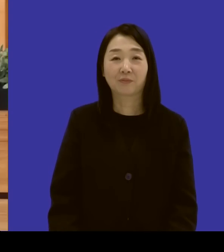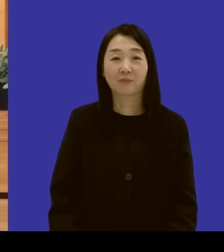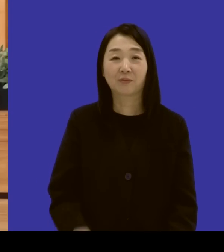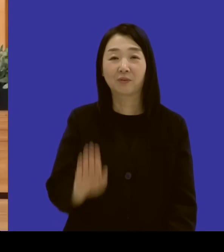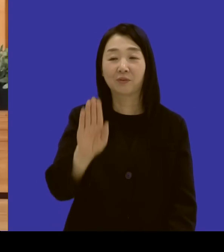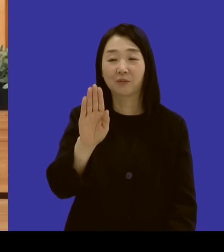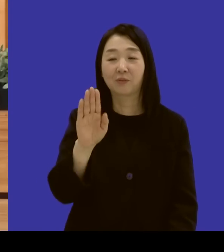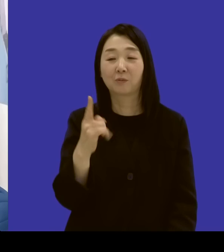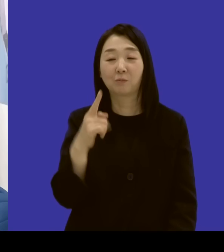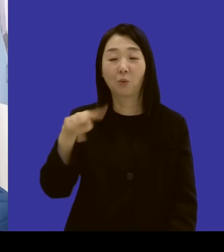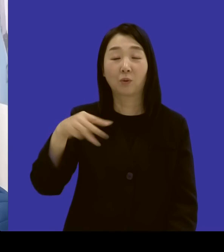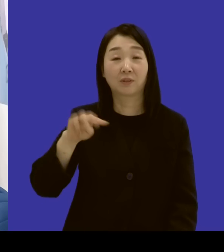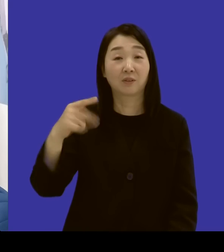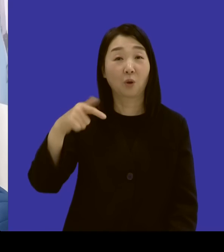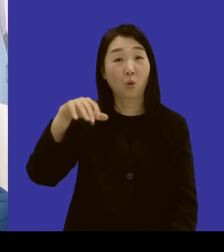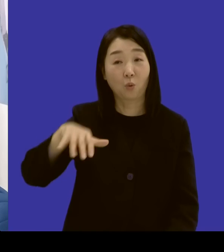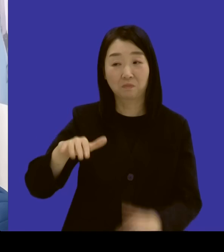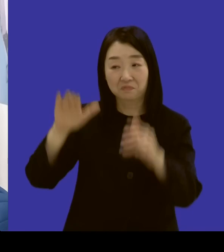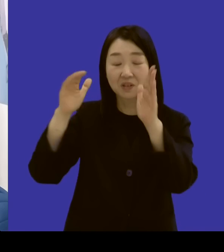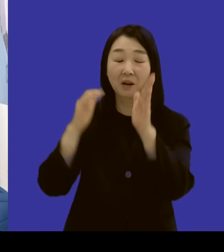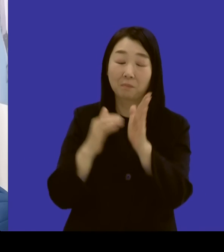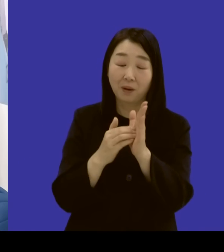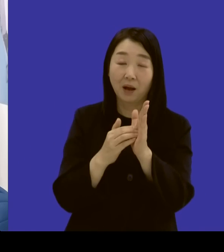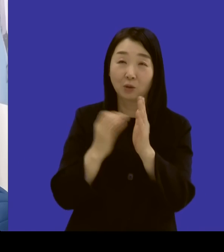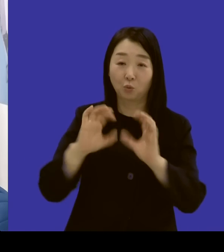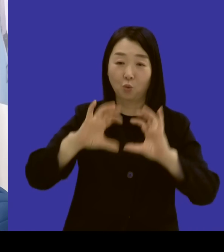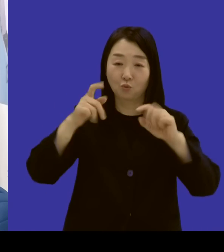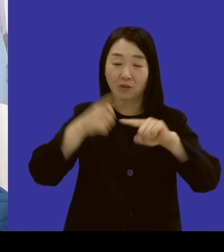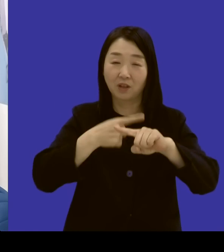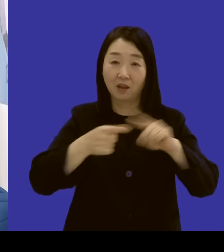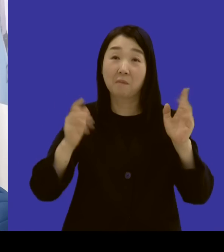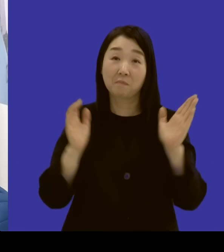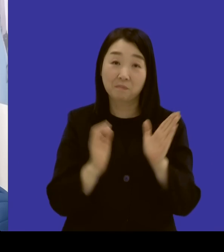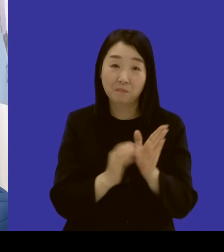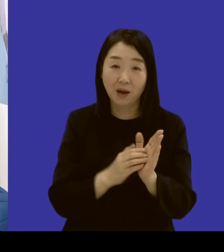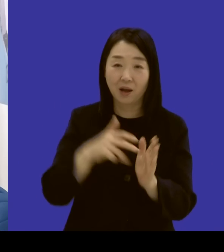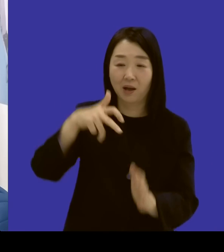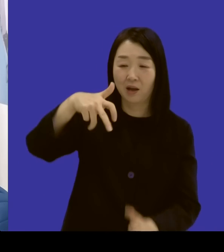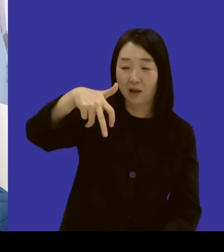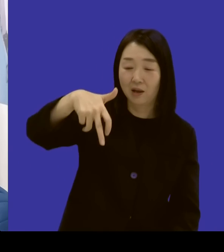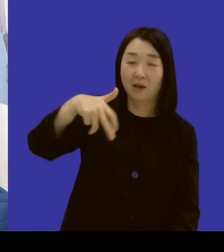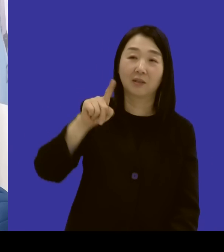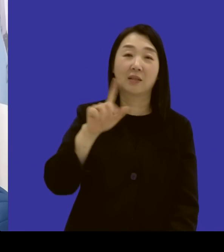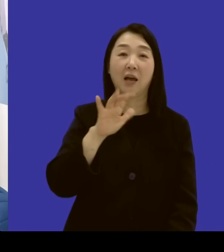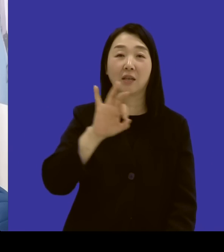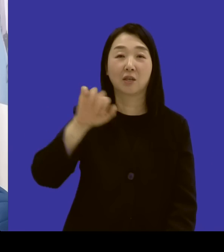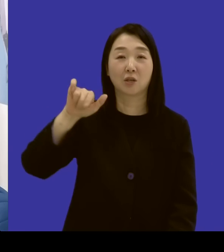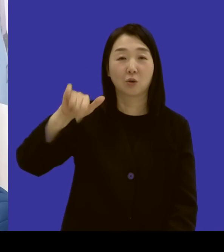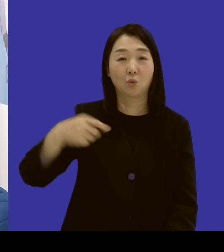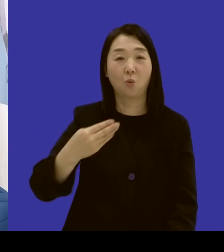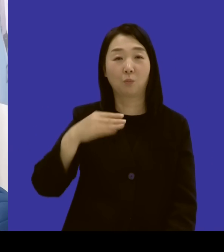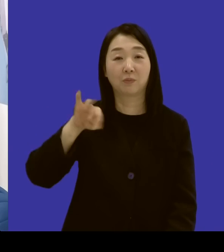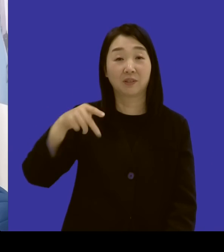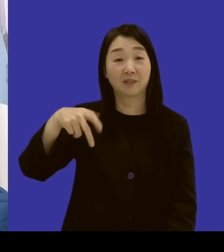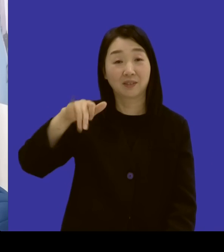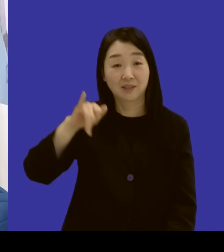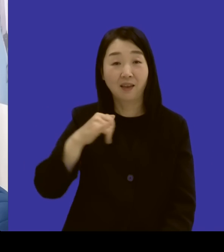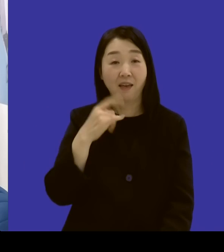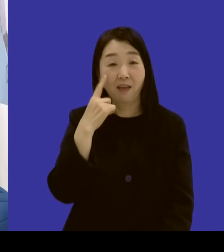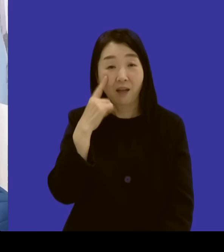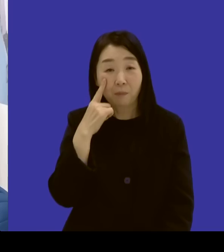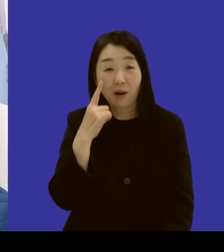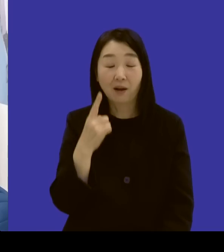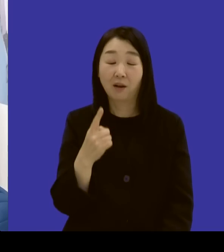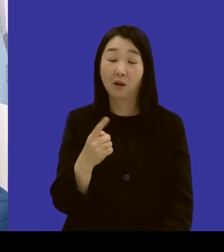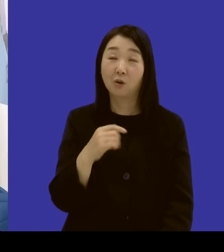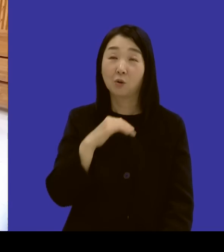잘하고 공부는- 이제 그 국제 콩쿠르를 하고 차이콥스키를 하고 나서 네. 그냥 20대 말에 서울대에서